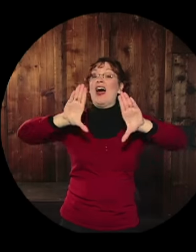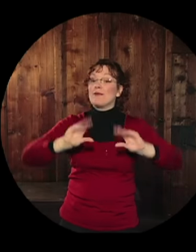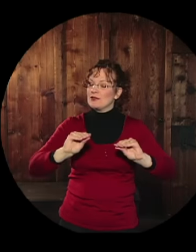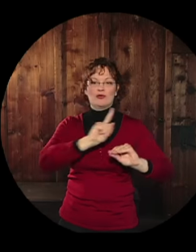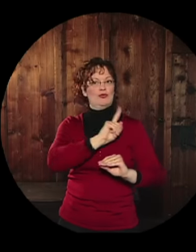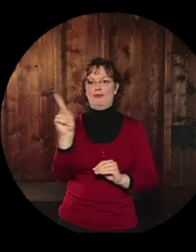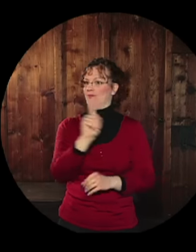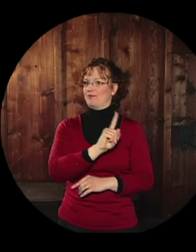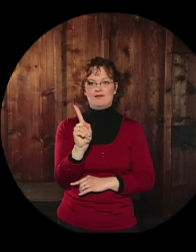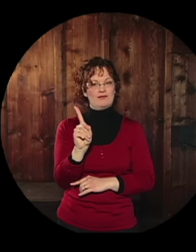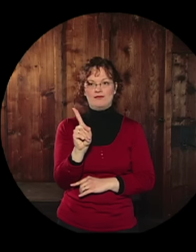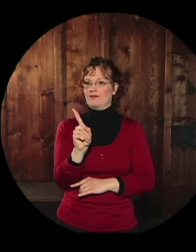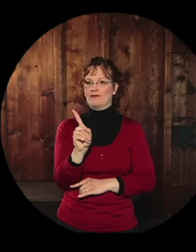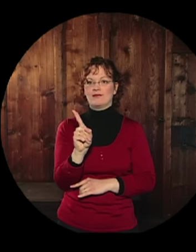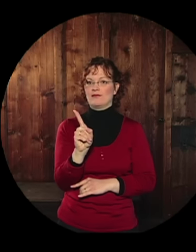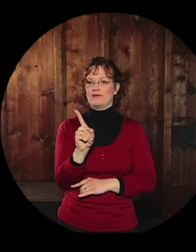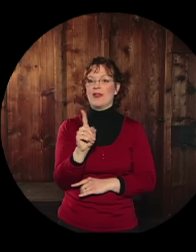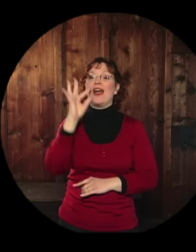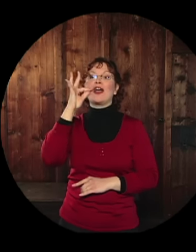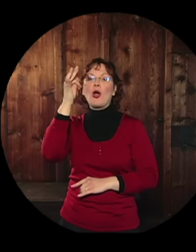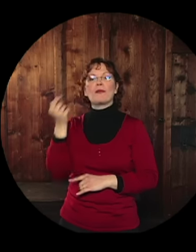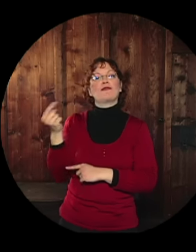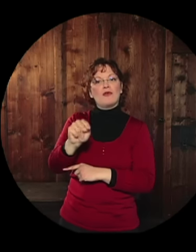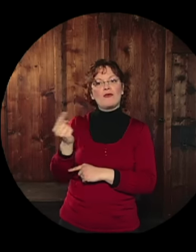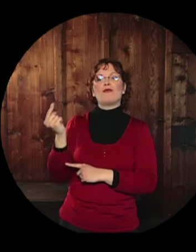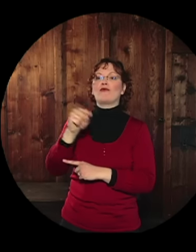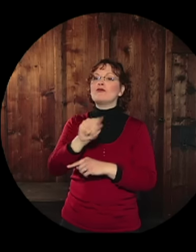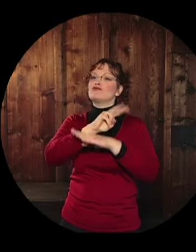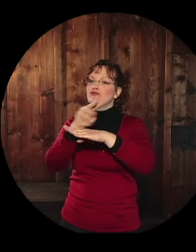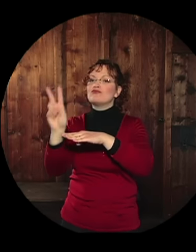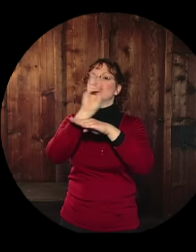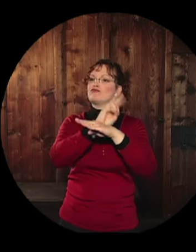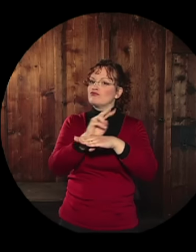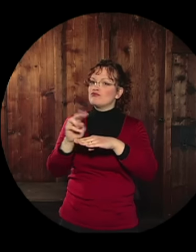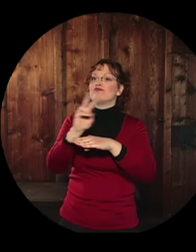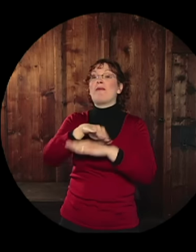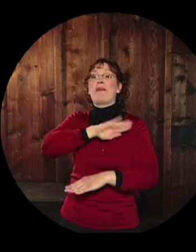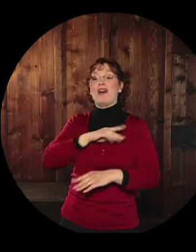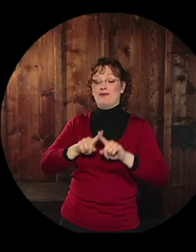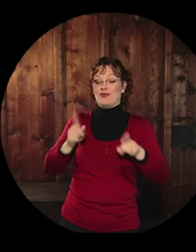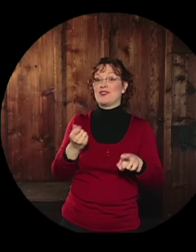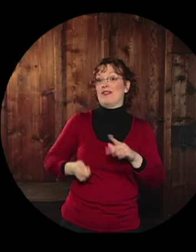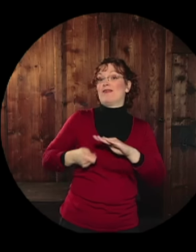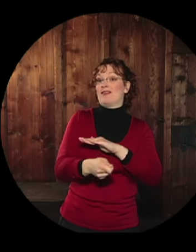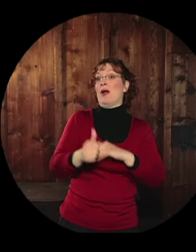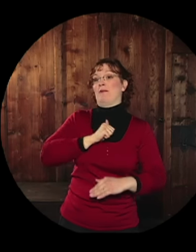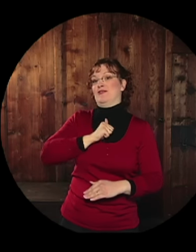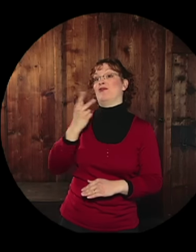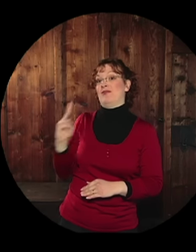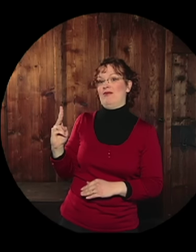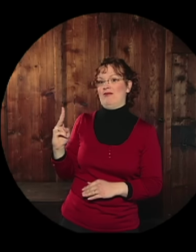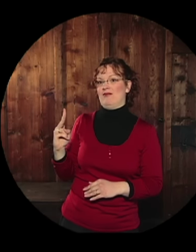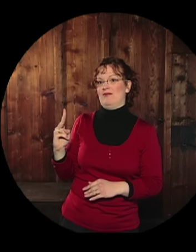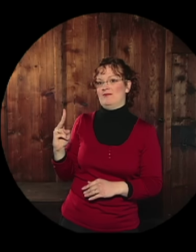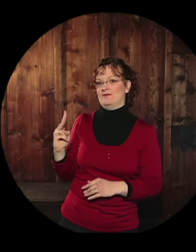Guillaume II n'a jamais voulu faire du Hockeningsbourg un château résidentiel. Cependant, l'empereur visite le site régulièrement,